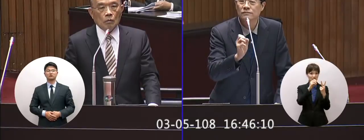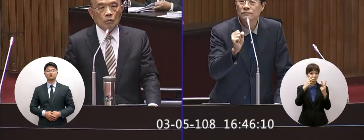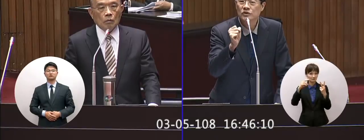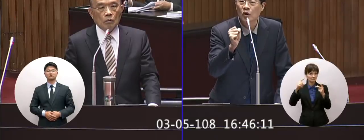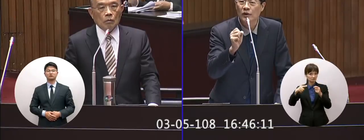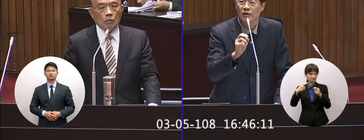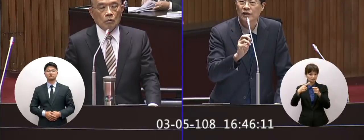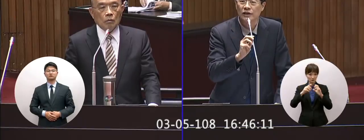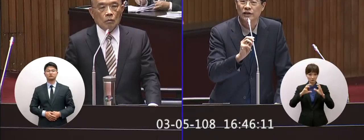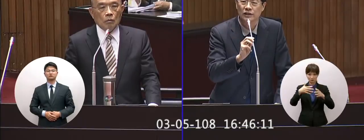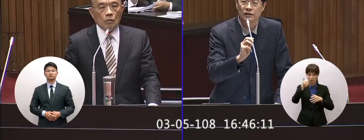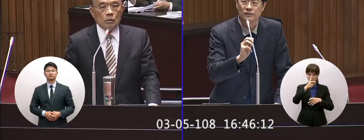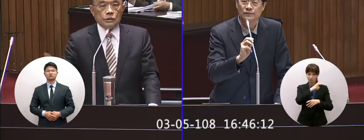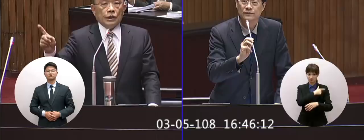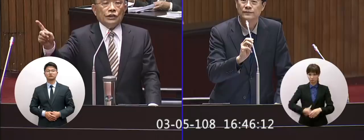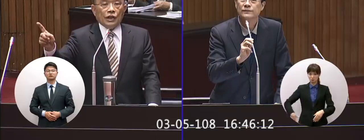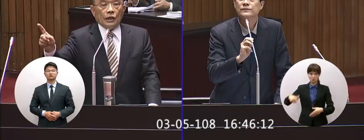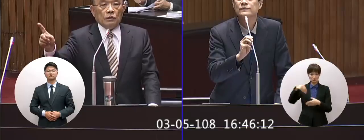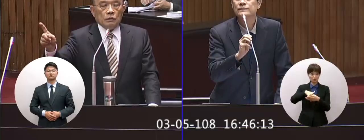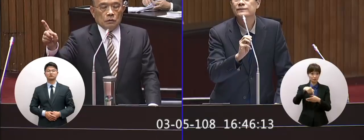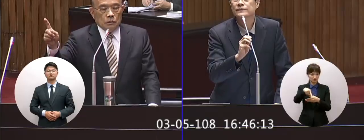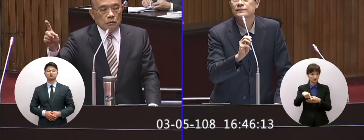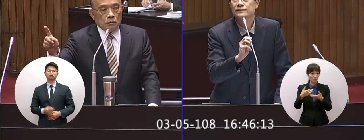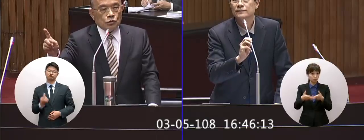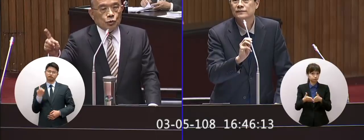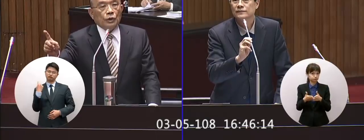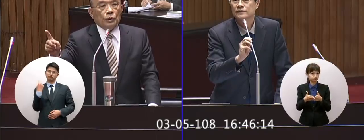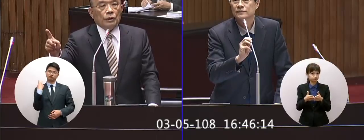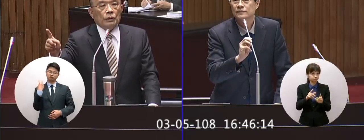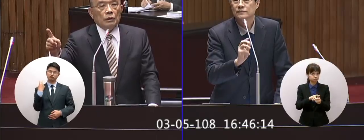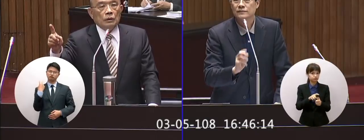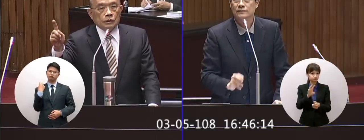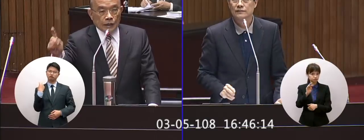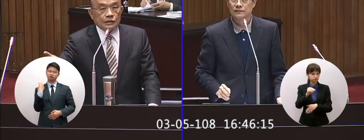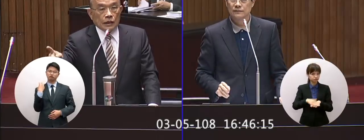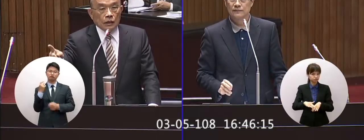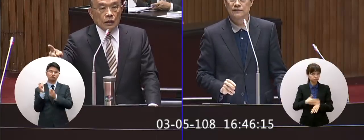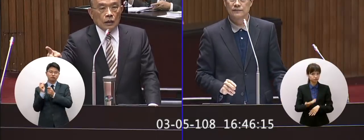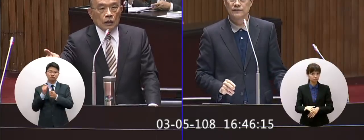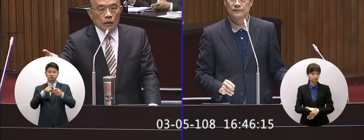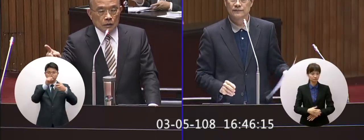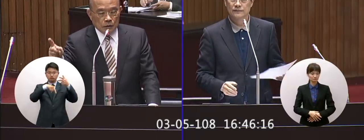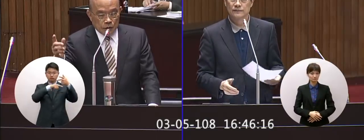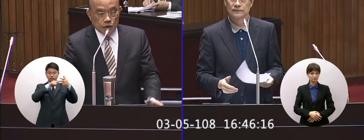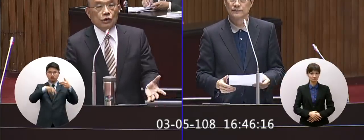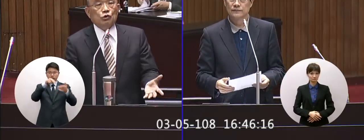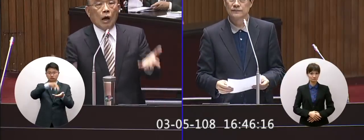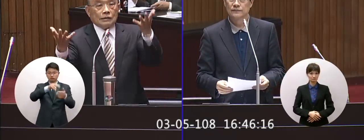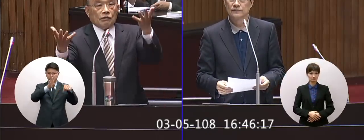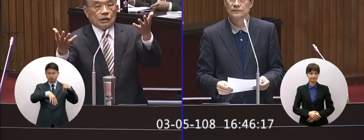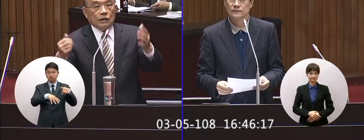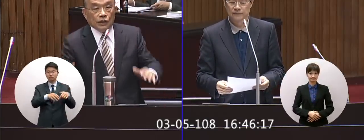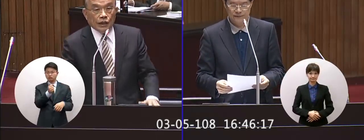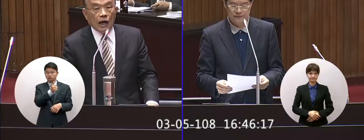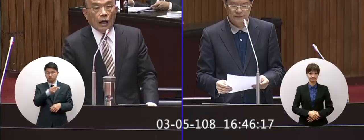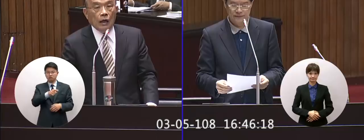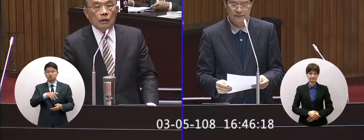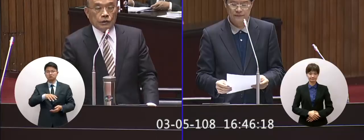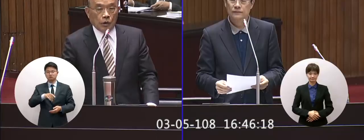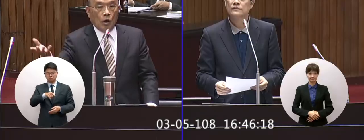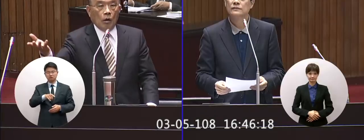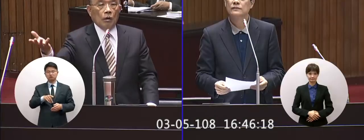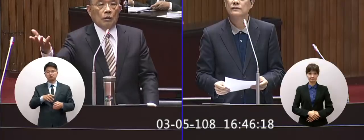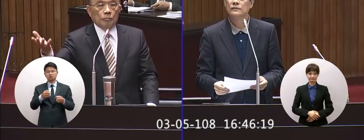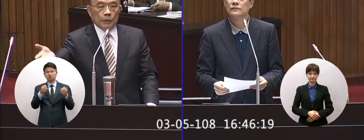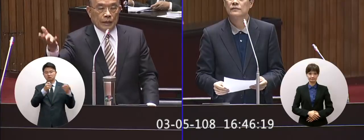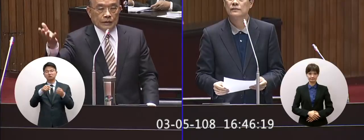个重要的一个议题？ 前几天，朱立伦先生已经创造这个议题